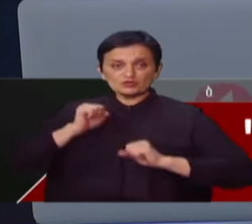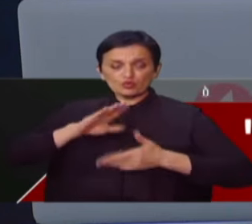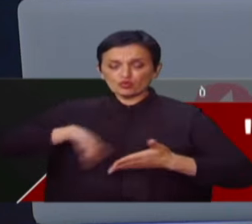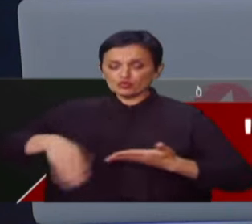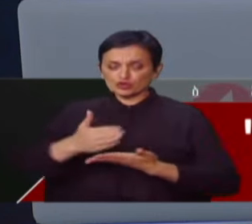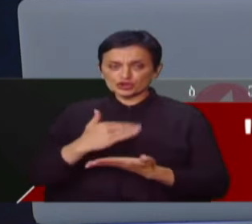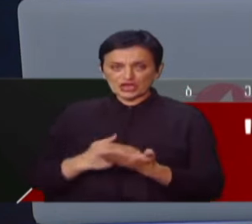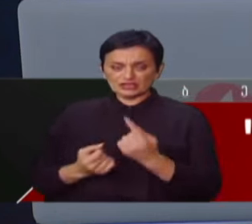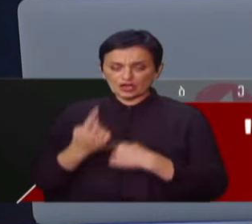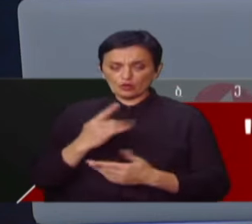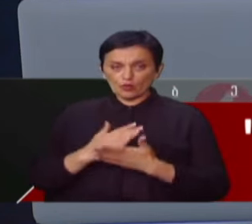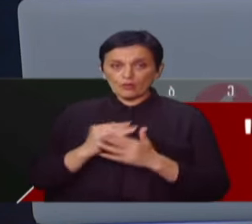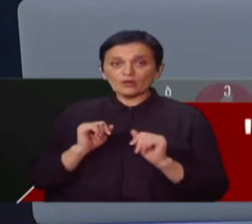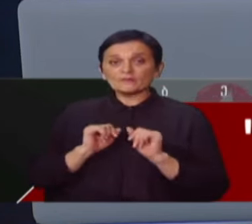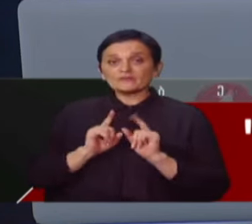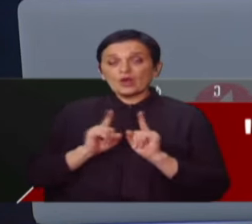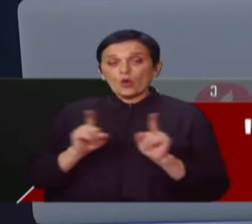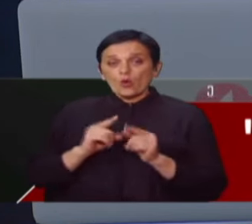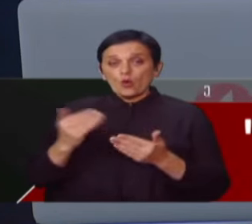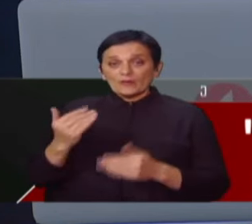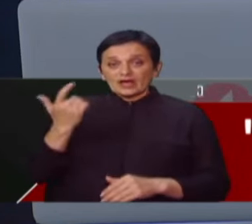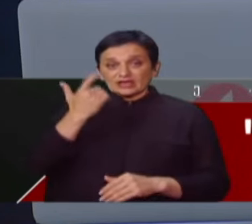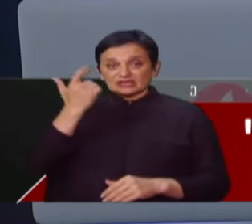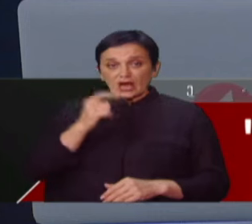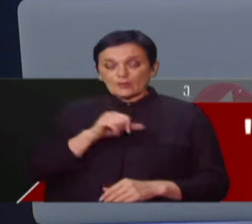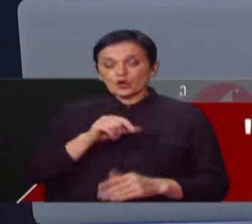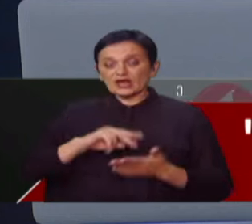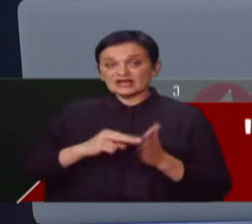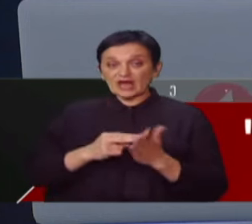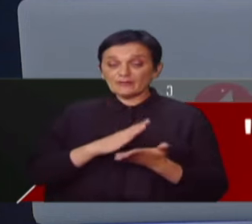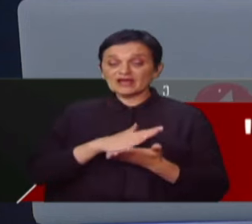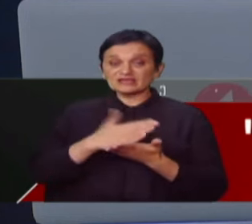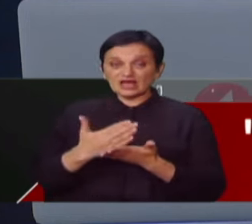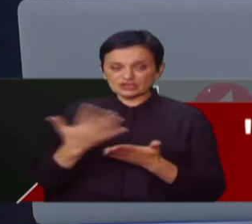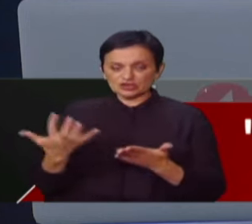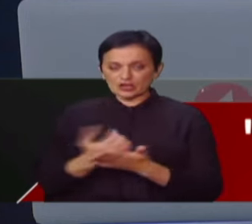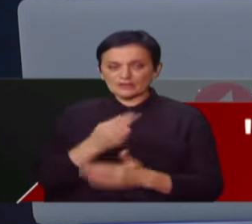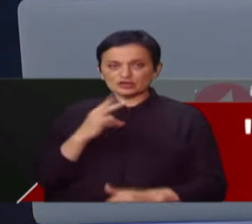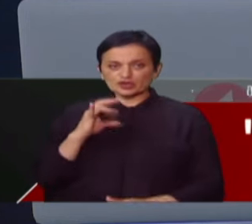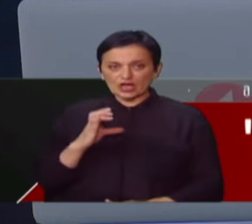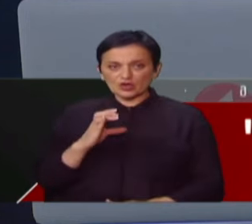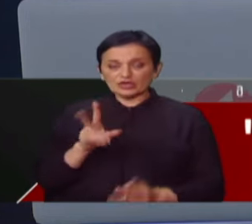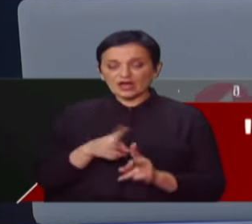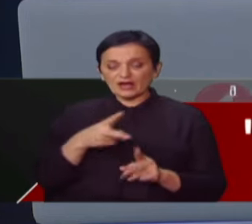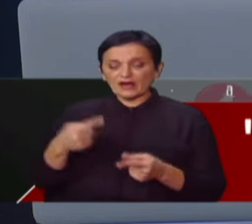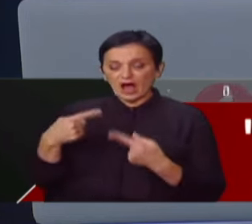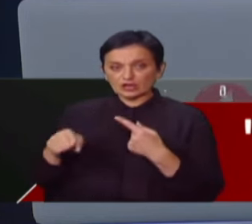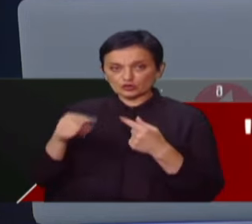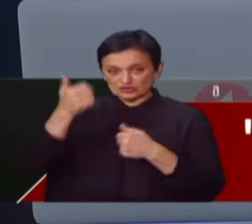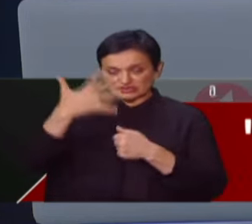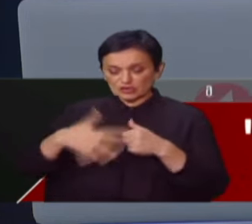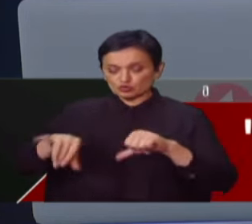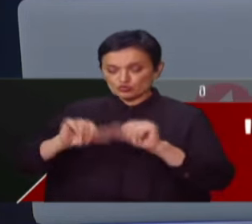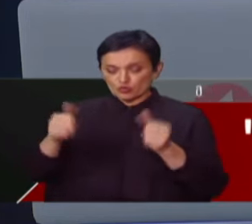უშედეგო აღმოჩნდა. ოპოზიციური ძალების ნაწილს დამოუკიდებელი გეგმა აქვს, ნაწილი კი გამარჯვების შანსს რამდენიმე ალტერნატიული ცენტრის